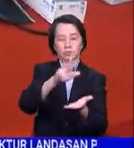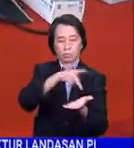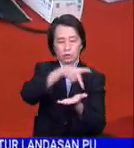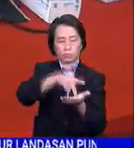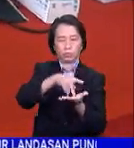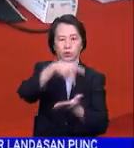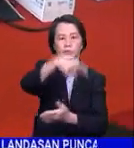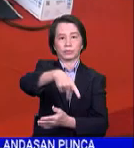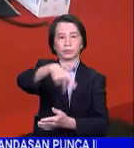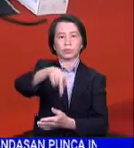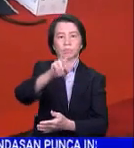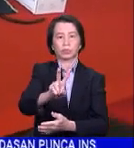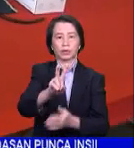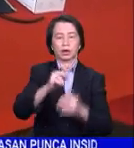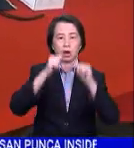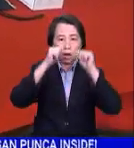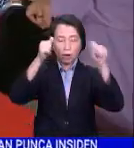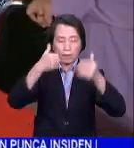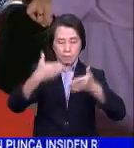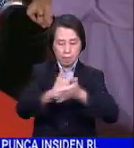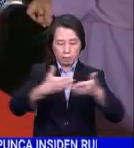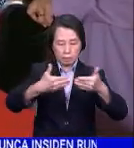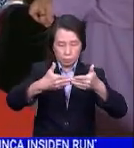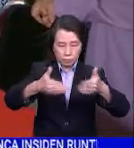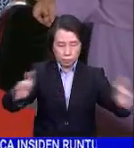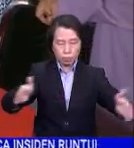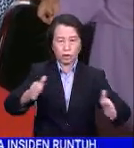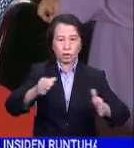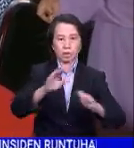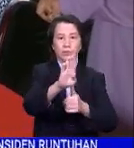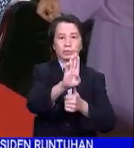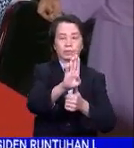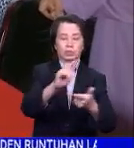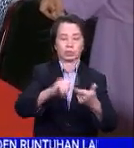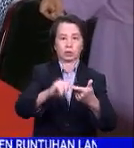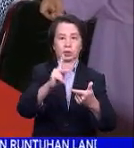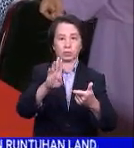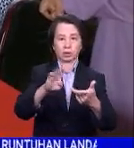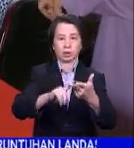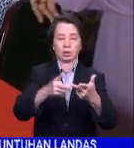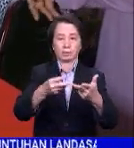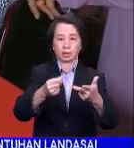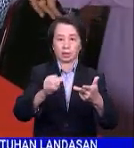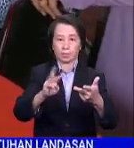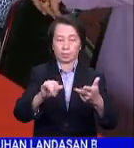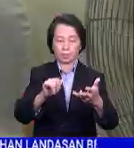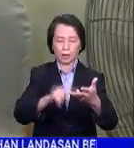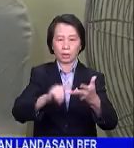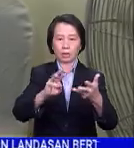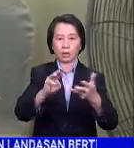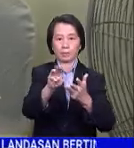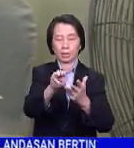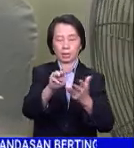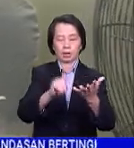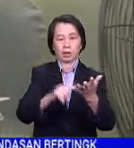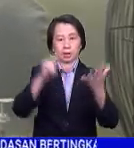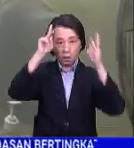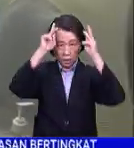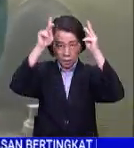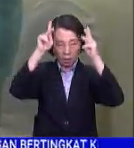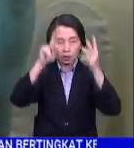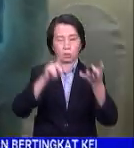pemberian vaksin PPV awam baru dibuka antaranya Bacok, Kota Baru, Pasir Mas, Macang dan Kuala Krai.